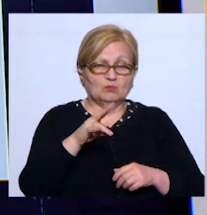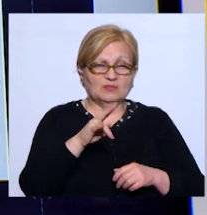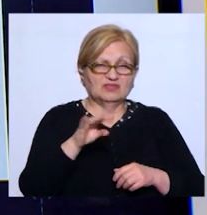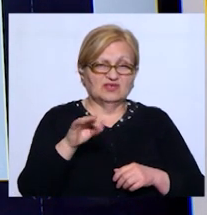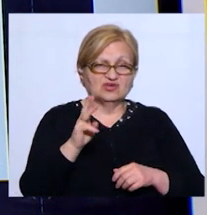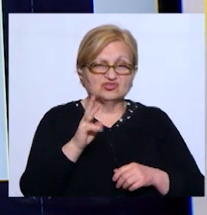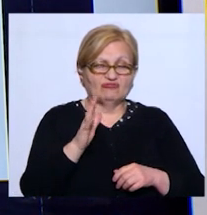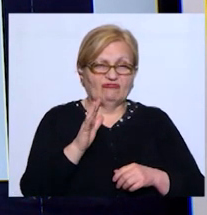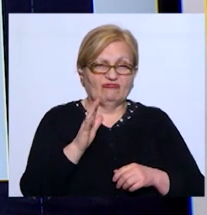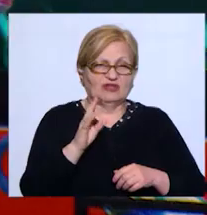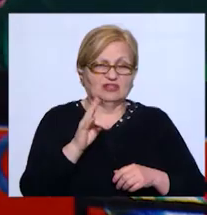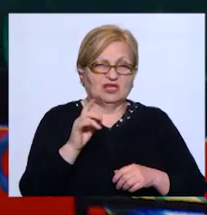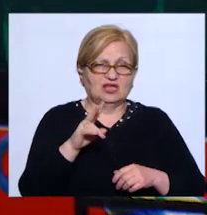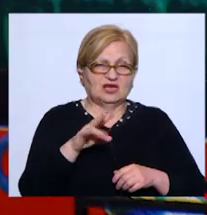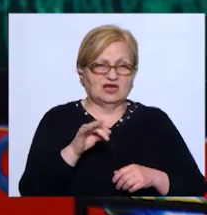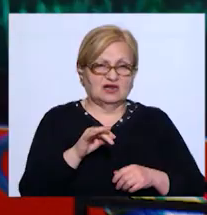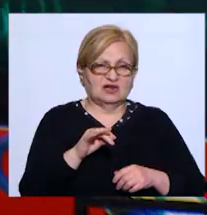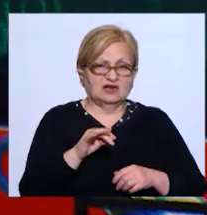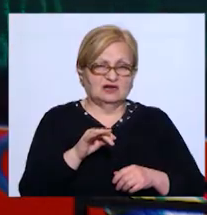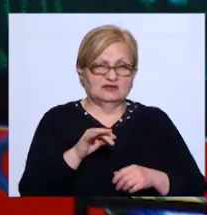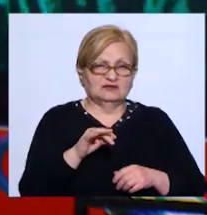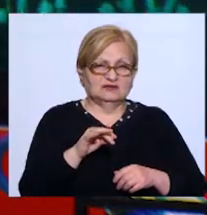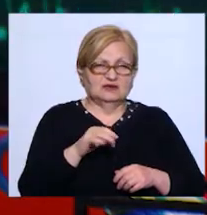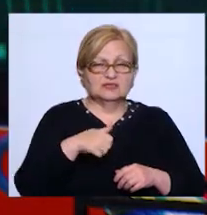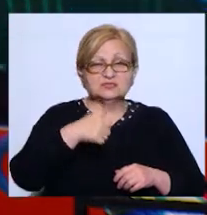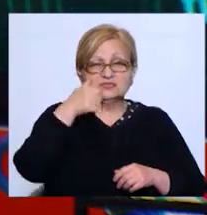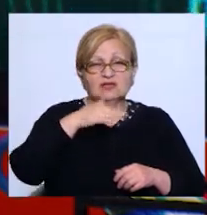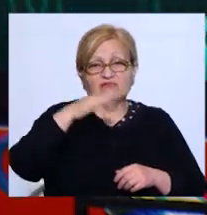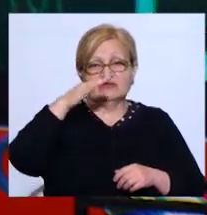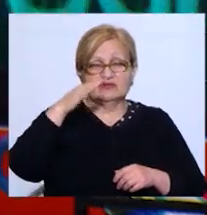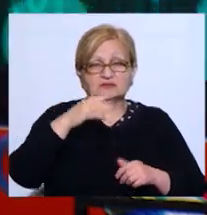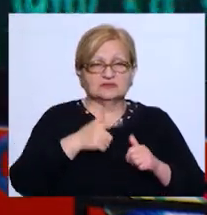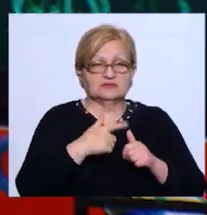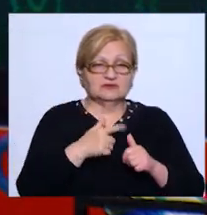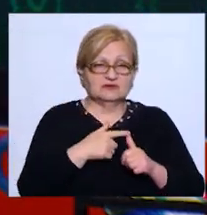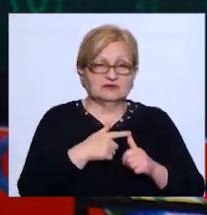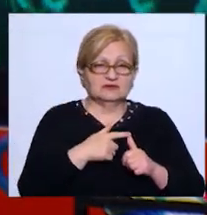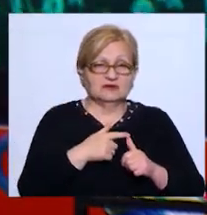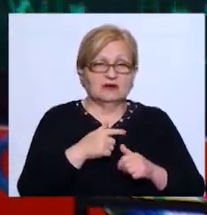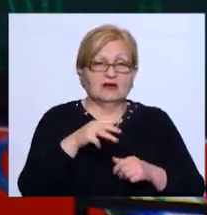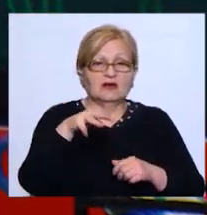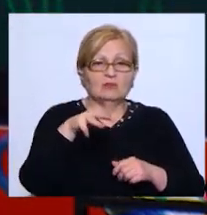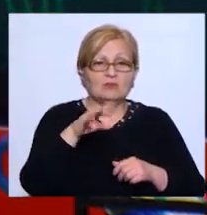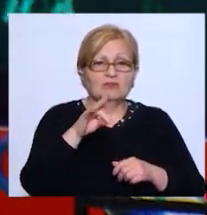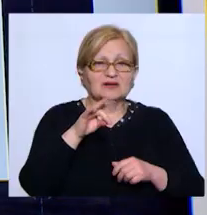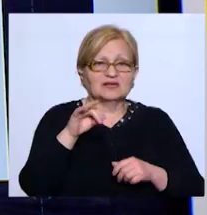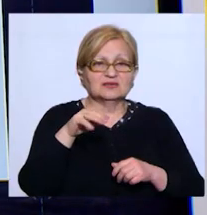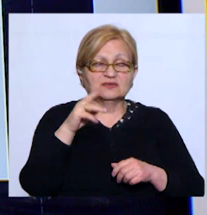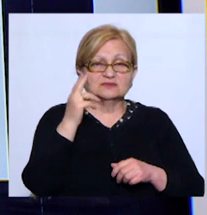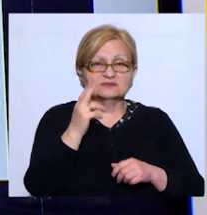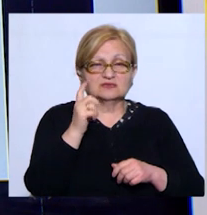მნიშვნელი და აბა გამოიცანით რა ქვია რიცხვს, რომელიც ზემოთ წერია. გაგიკვირდებათ და მრიცხველი ქვია